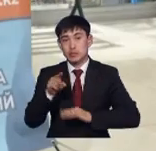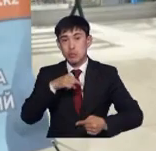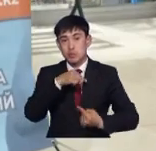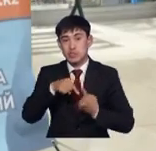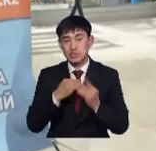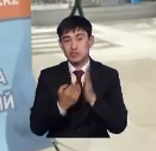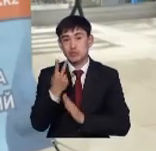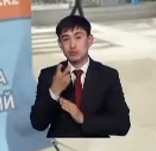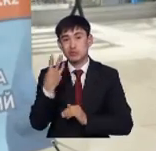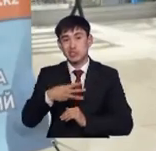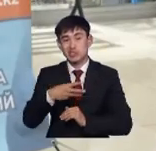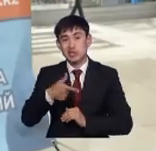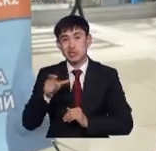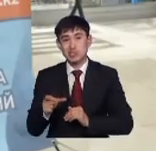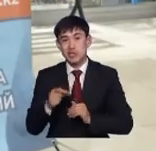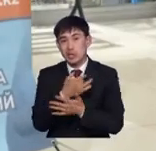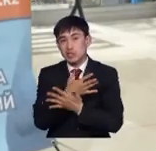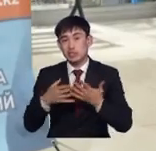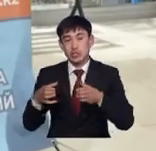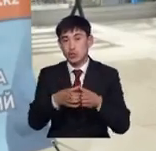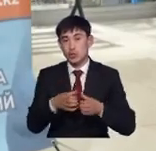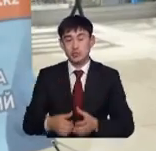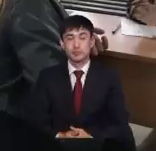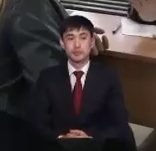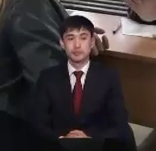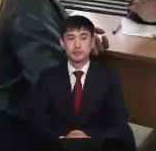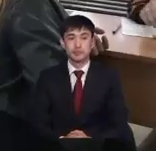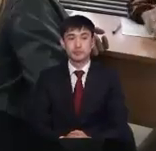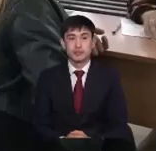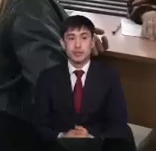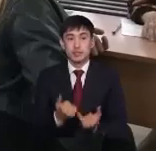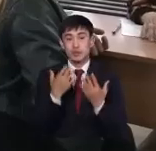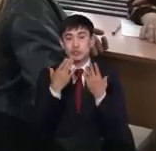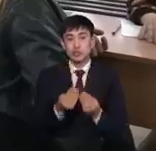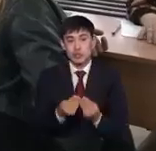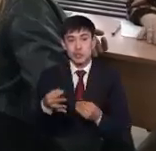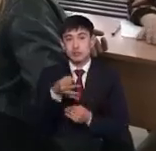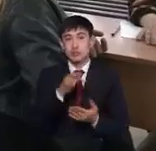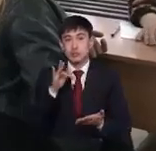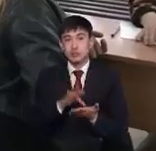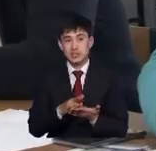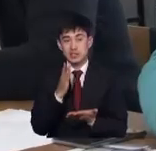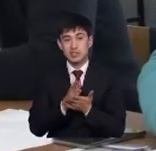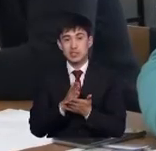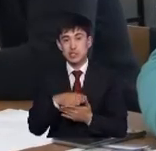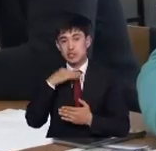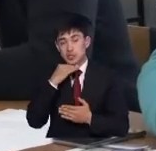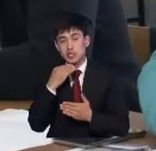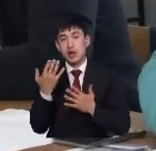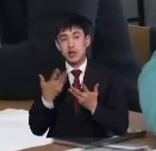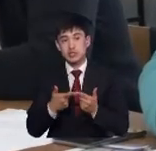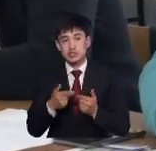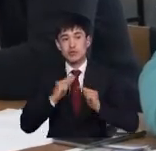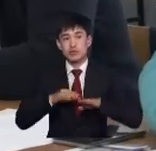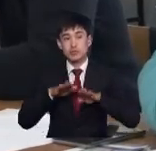бизнес свыше 230 граждан различной категории на сегодняшний день в областном центре имеется достаточное количество